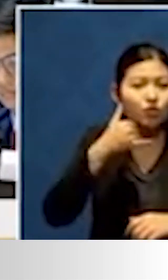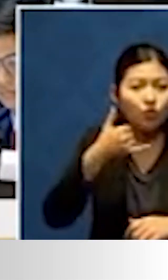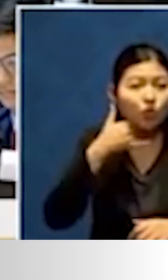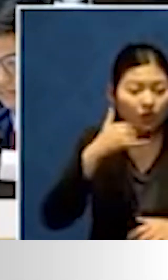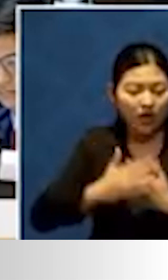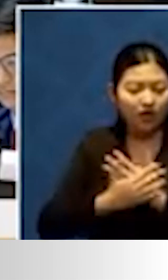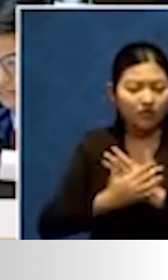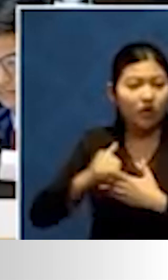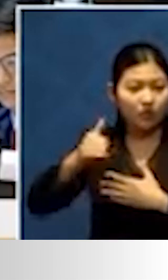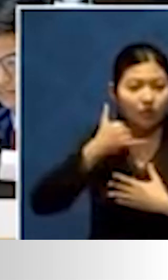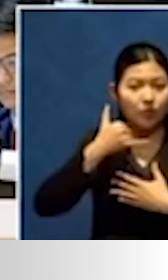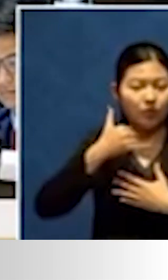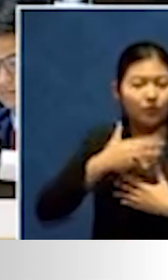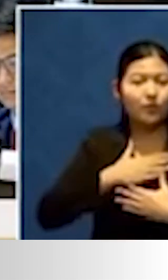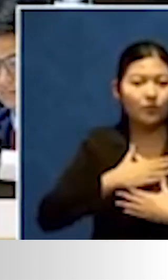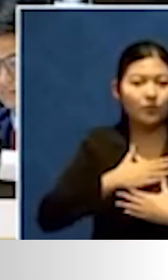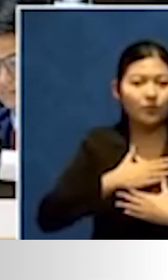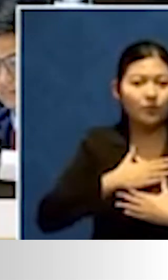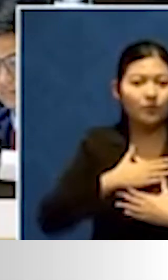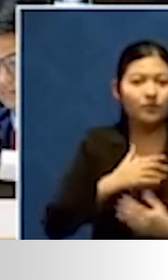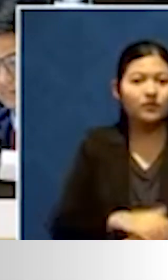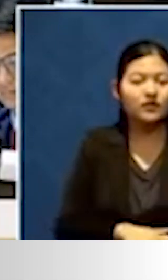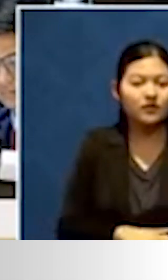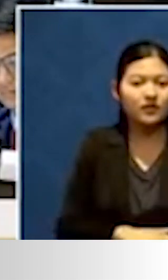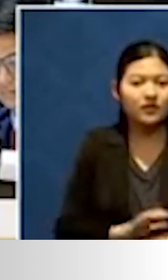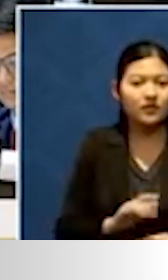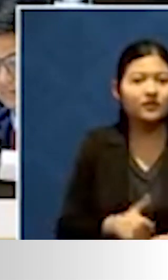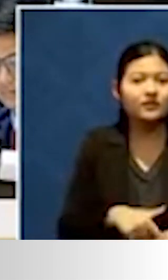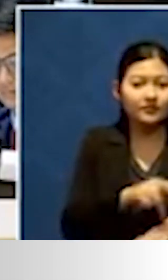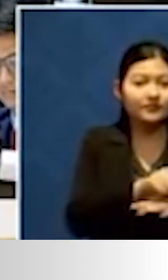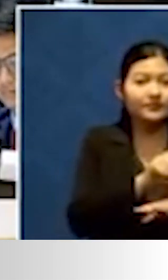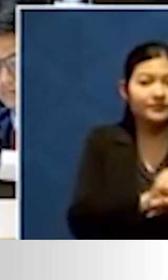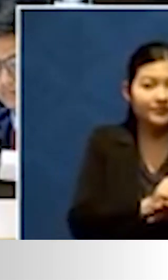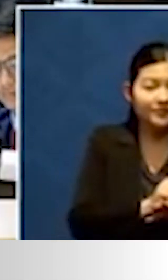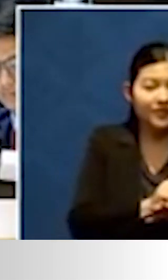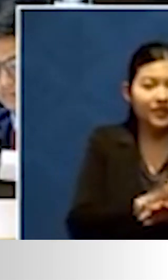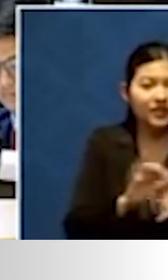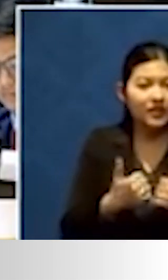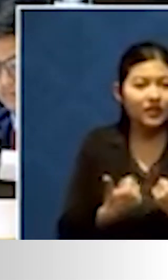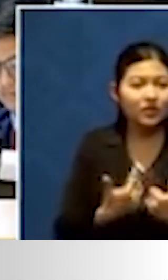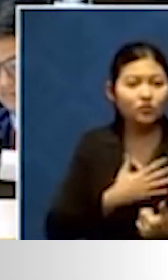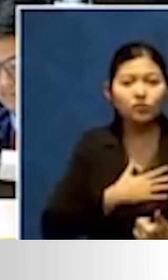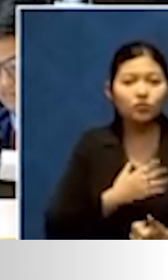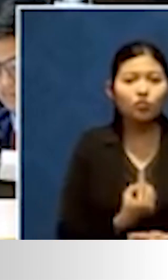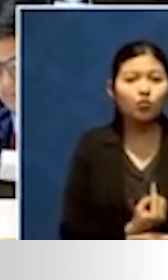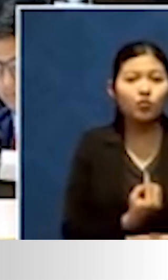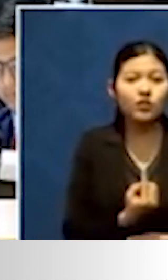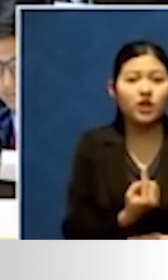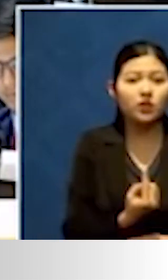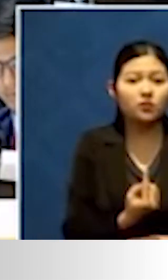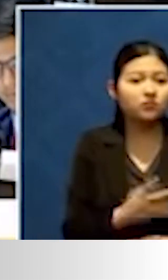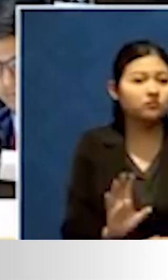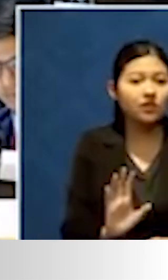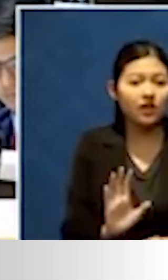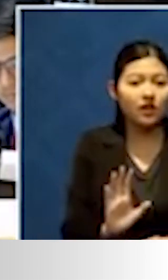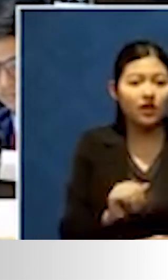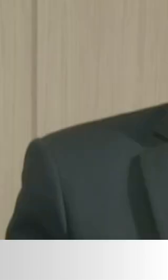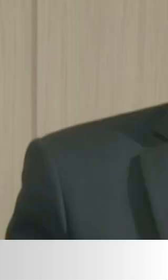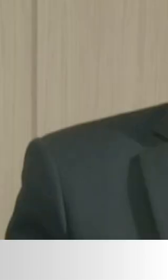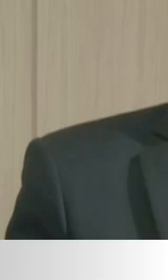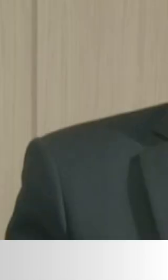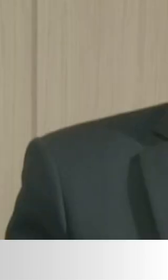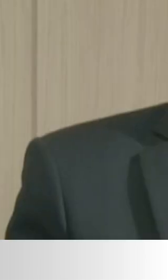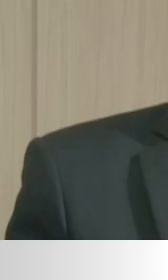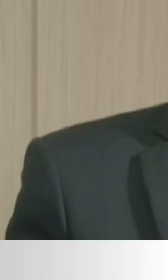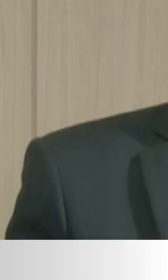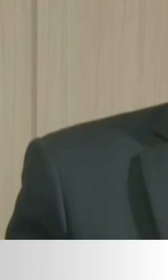จเข้าไปตรวจสอบเหมือนเรื่องขัดจริยธรรมของสภาไม่ได้ยื่นไปที่ศาลรัฐธรรมนูญแต่ยื่นไปที่ปปช.ถ้าขัดจริยธรรมต